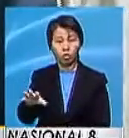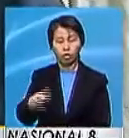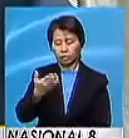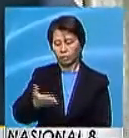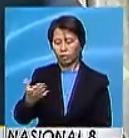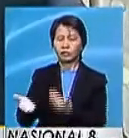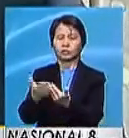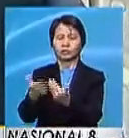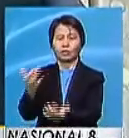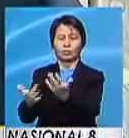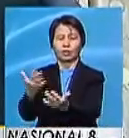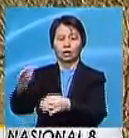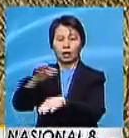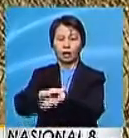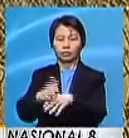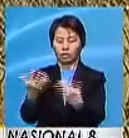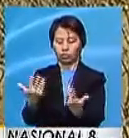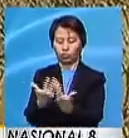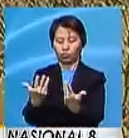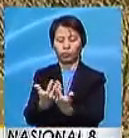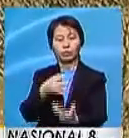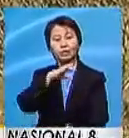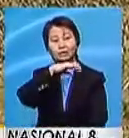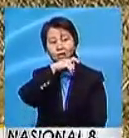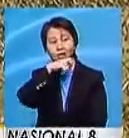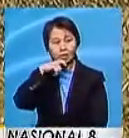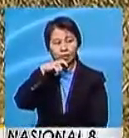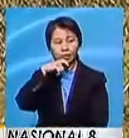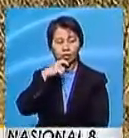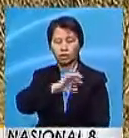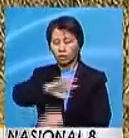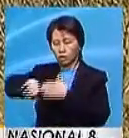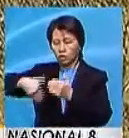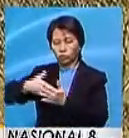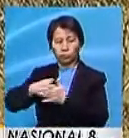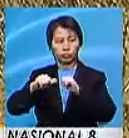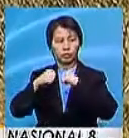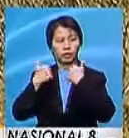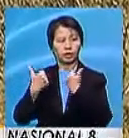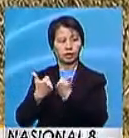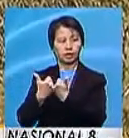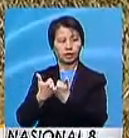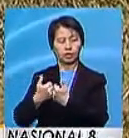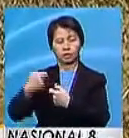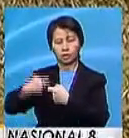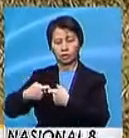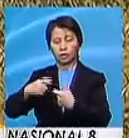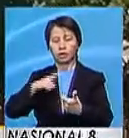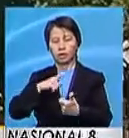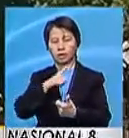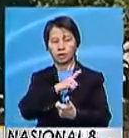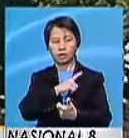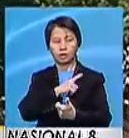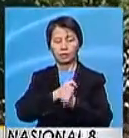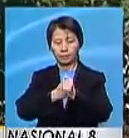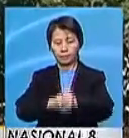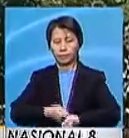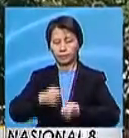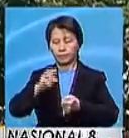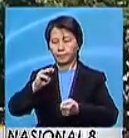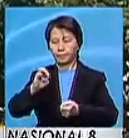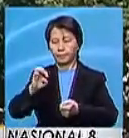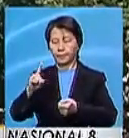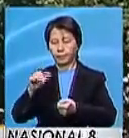mudah terbakar ke atas rumput kering. Pada masa sama, semua agensi dan jabatan berkaitan seperti Lembaga Kemajuan Pertanian Muda,